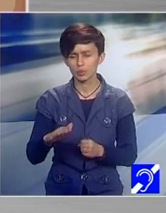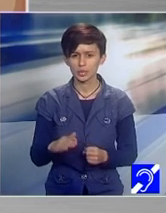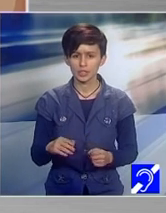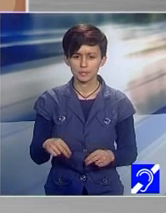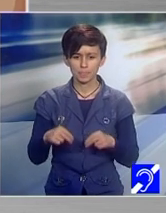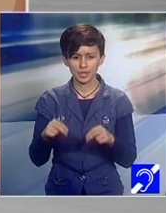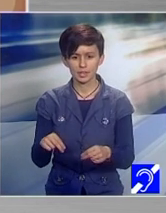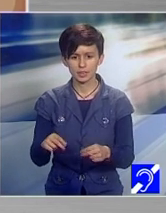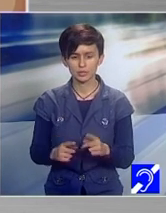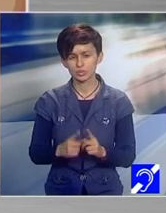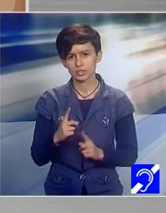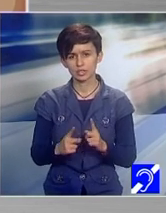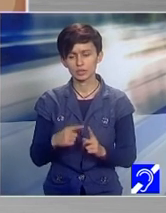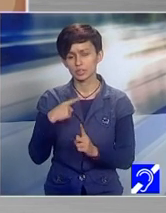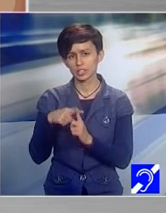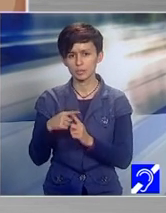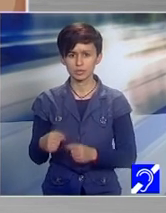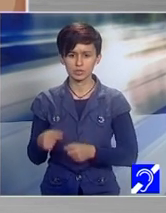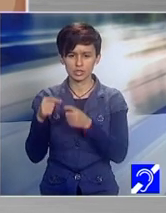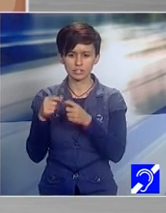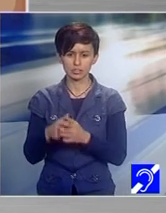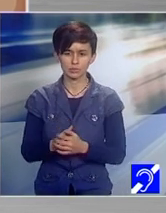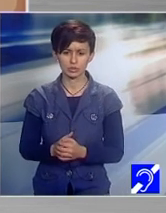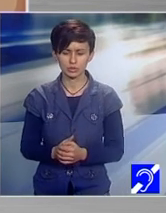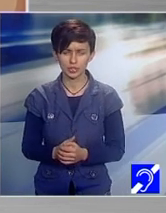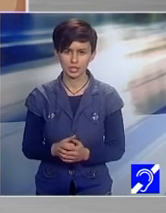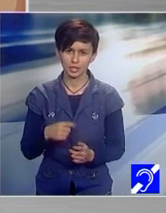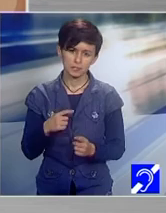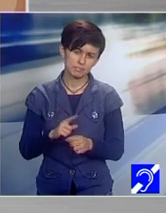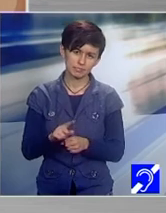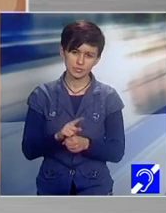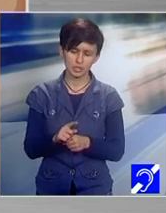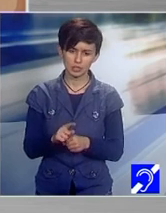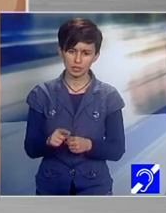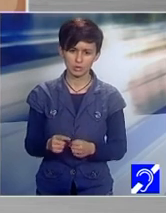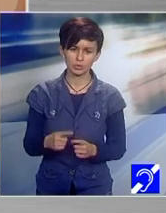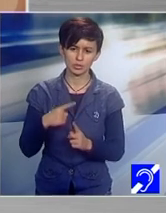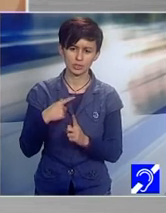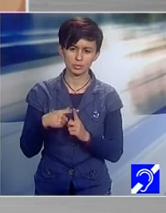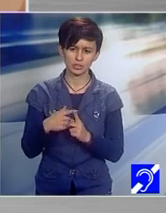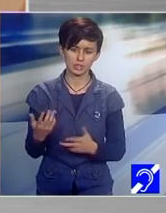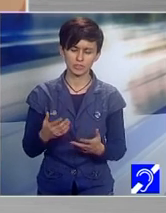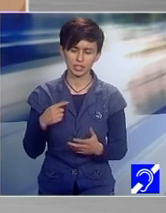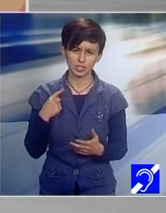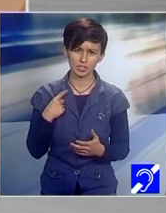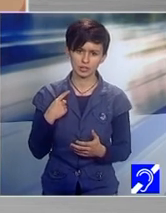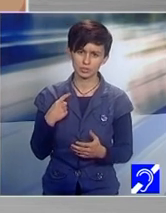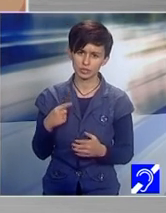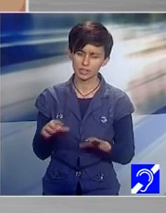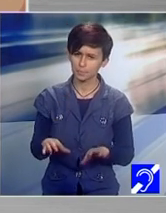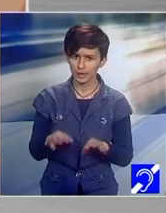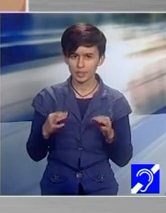aduce anumite plusuri institutului, plusuri care, să spunem, se regăsesc altfel mai greu